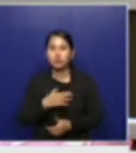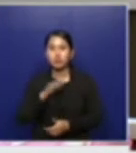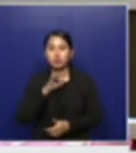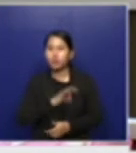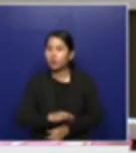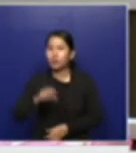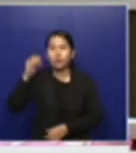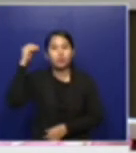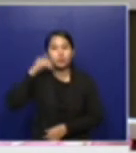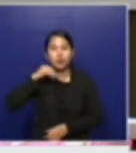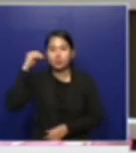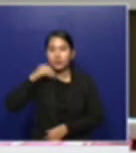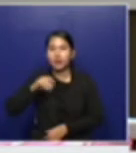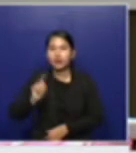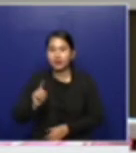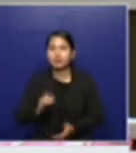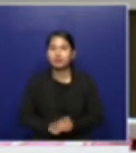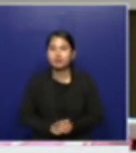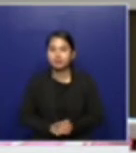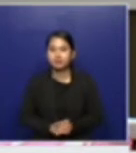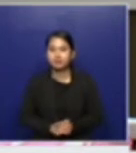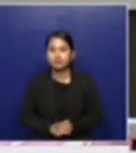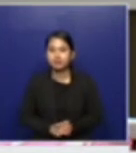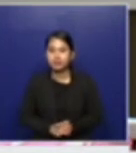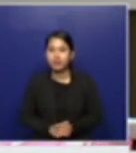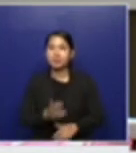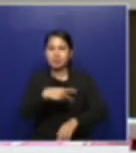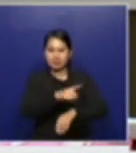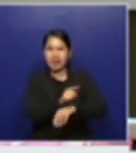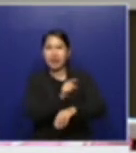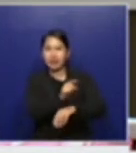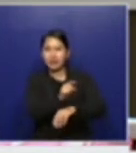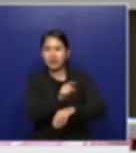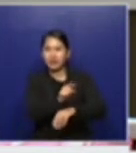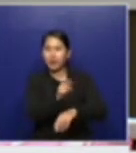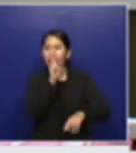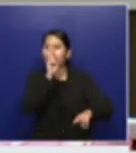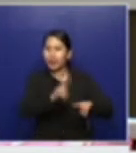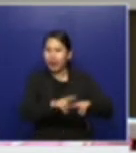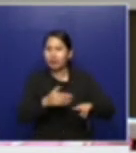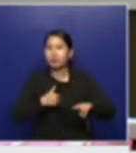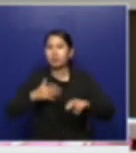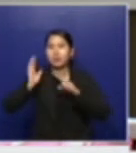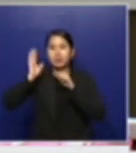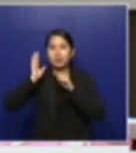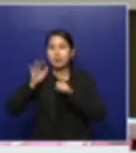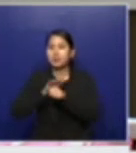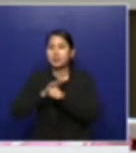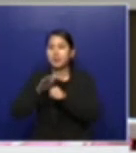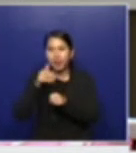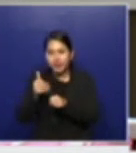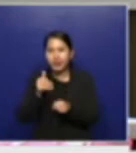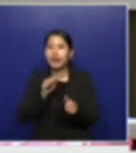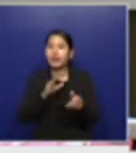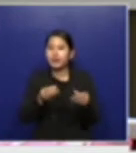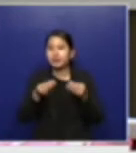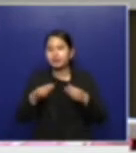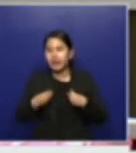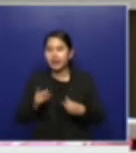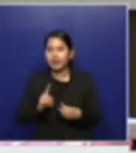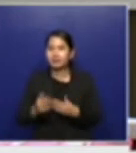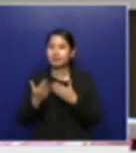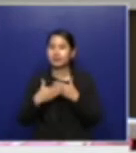กครั้งที่ท่านประธานสุชาติท่านขึ้นมาทุกทีที่ผมอภิปรายท่านก็ให้ความเมตตาไม่เคย